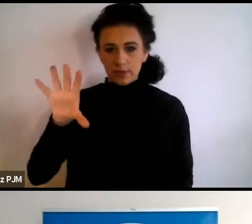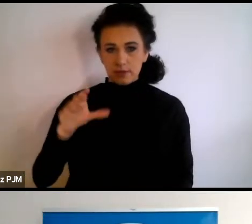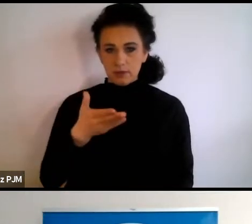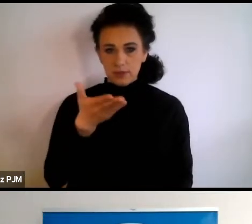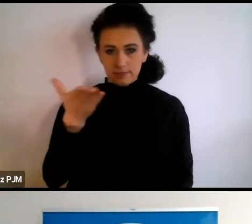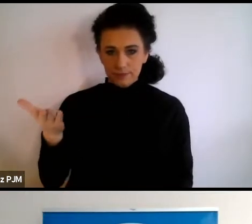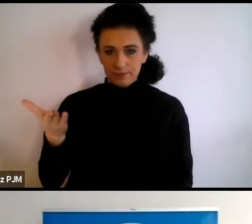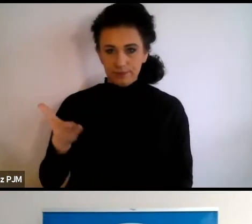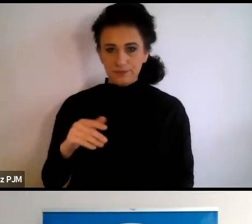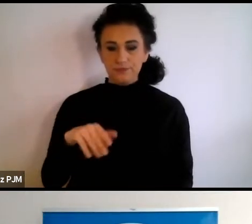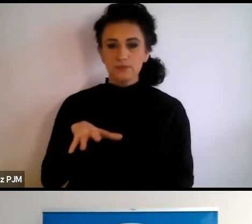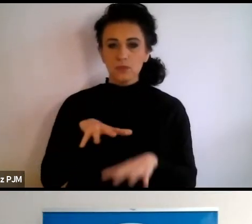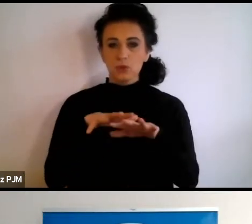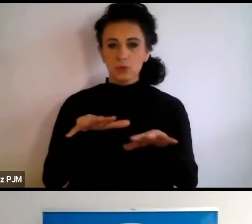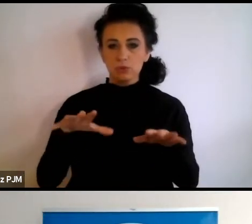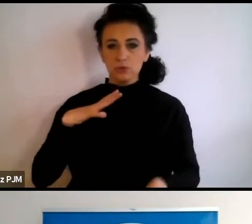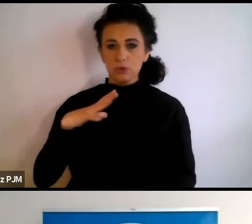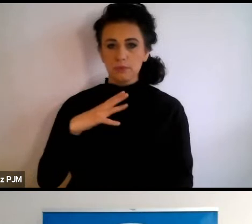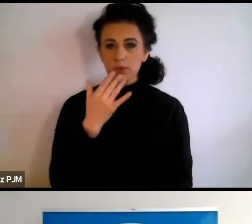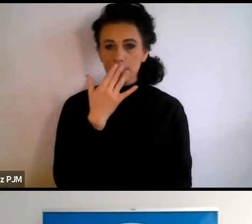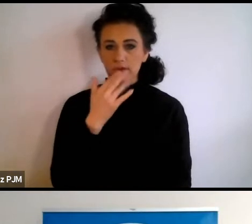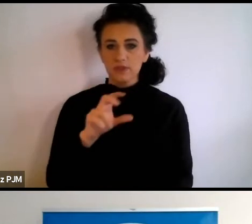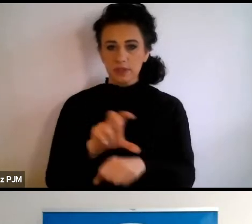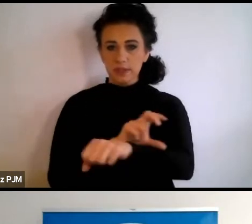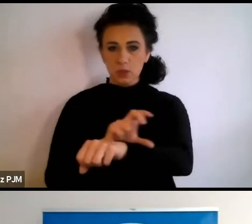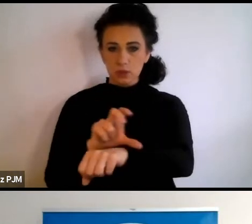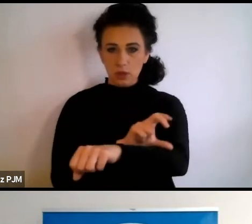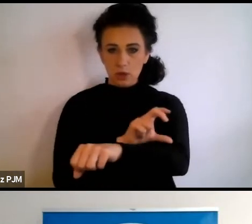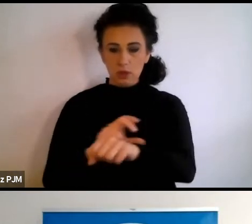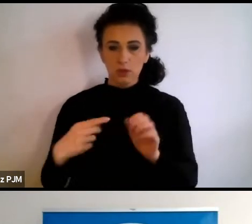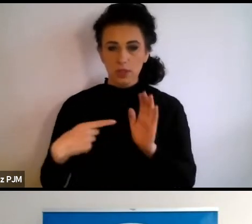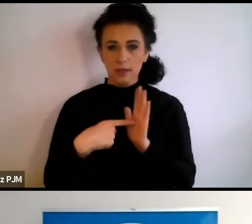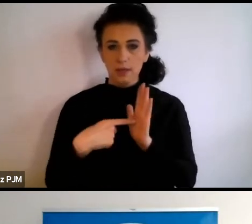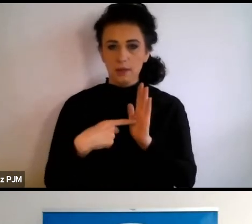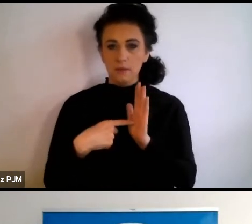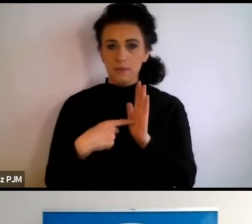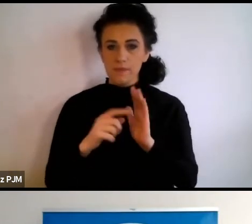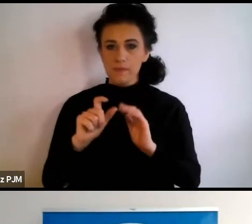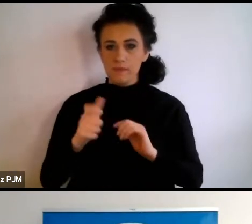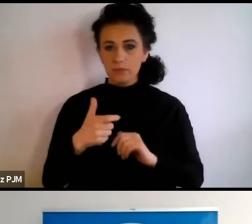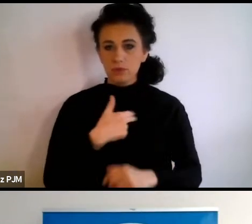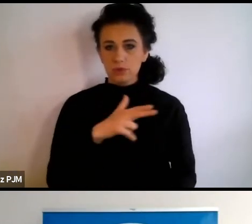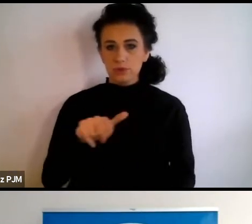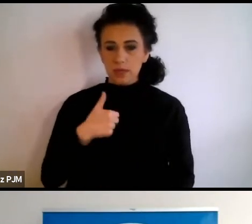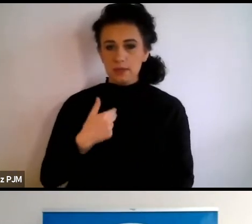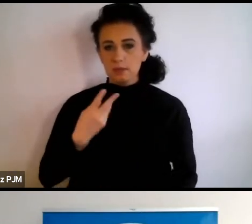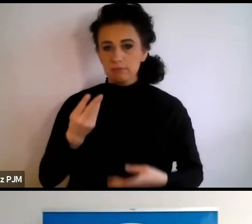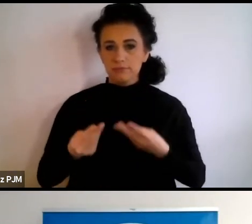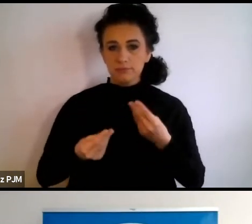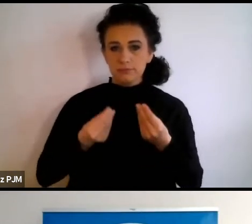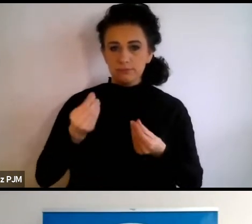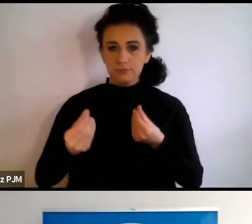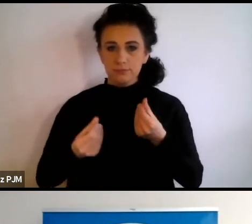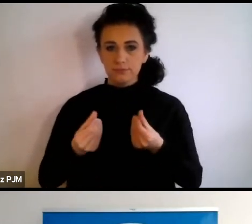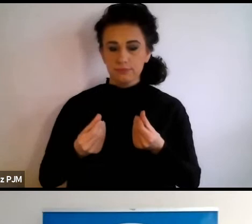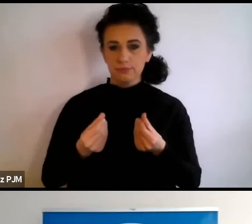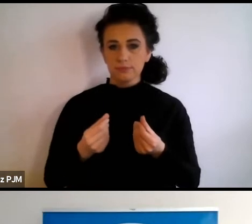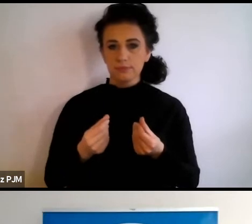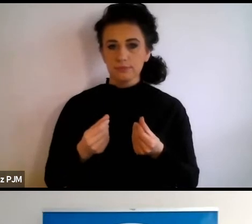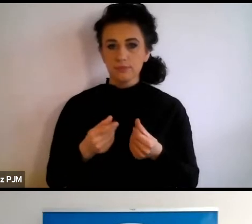Mówiliśmy dużo o technologii, o tym, co nas frapuje od